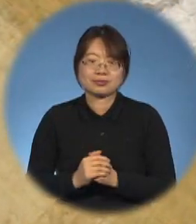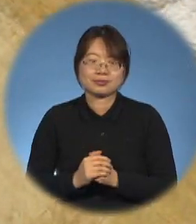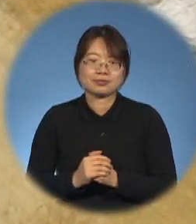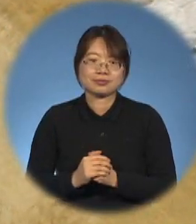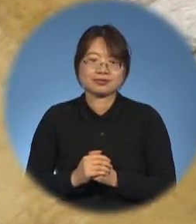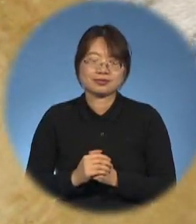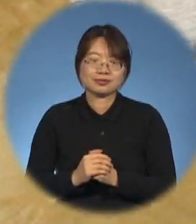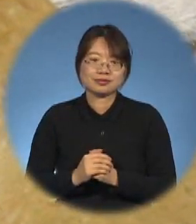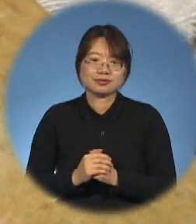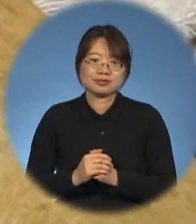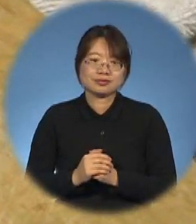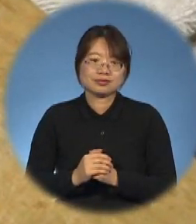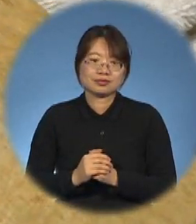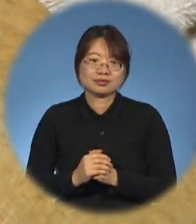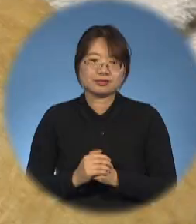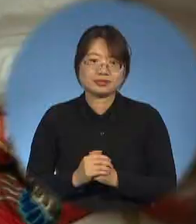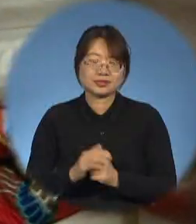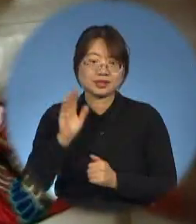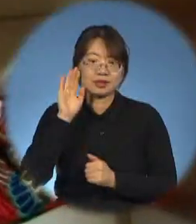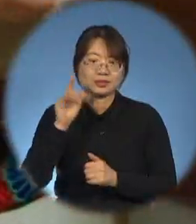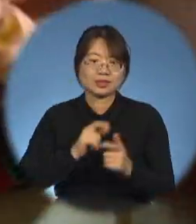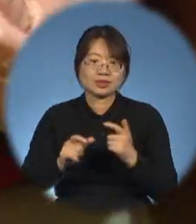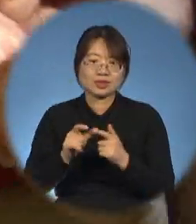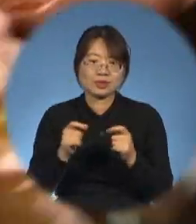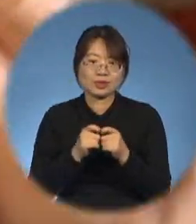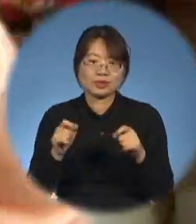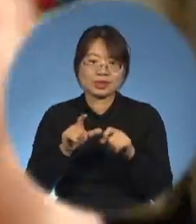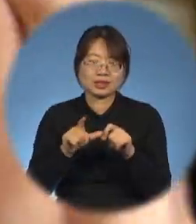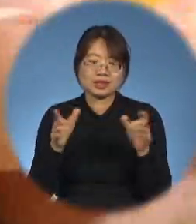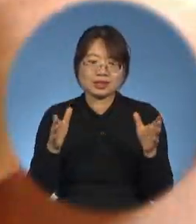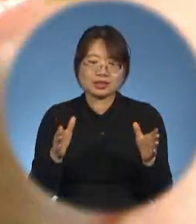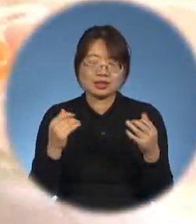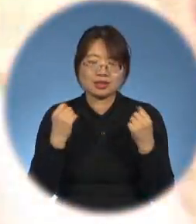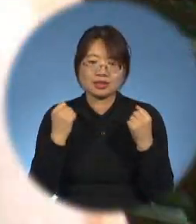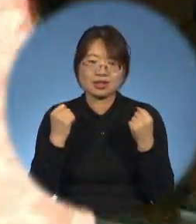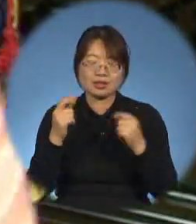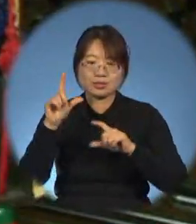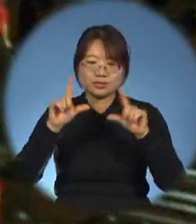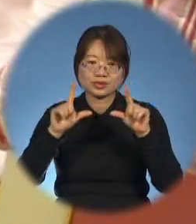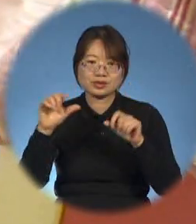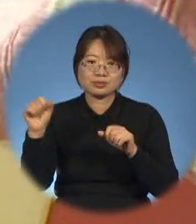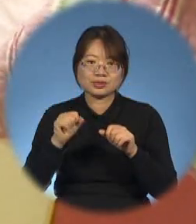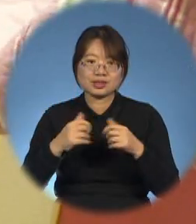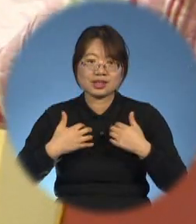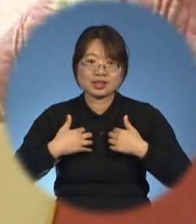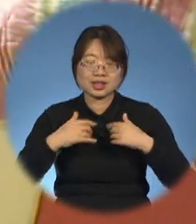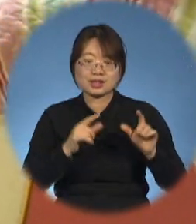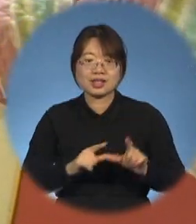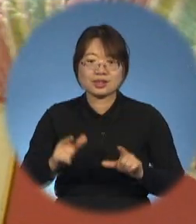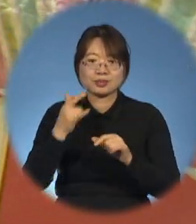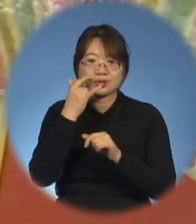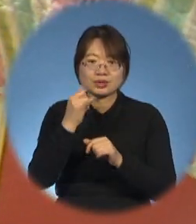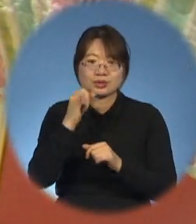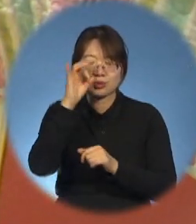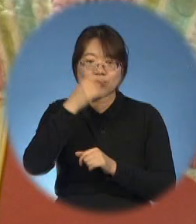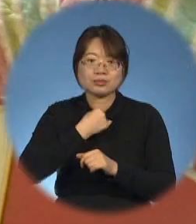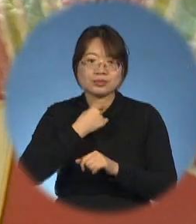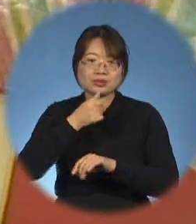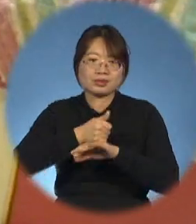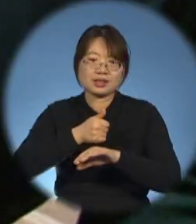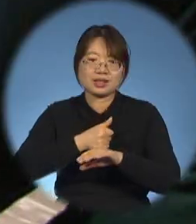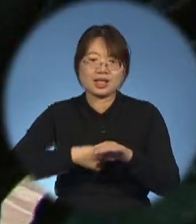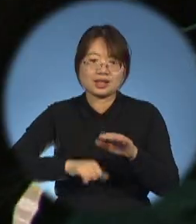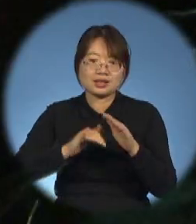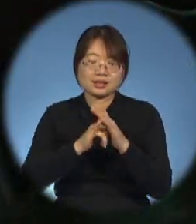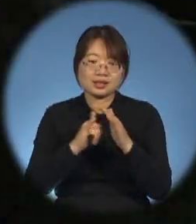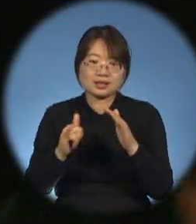아 앞으로 더 오랜시간 건강한 모습으로 재밌게 사는 부모님을 보고 싶은 막내아들